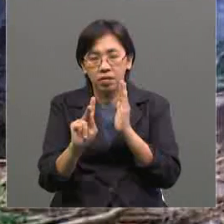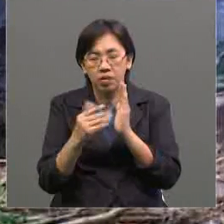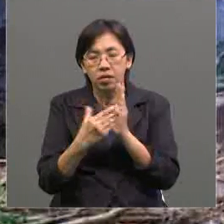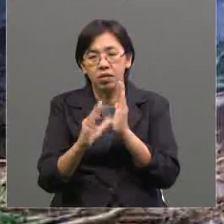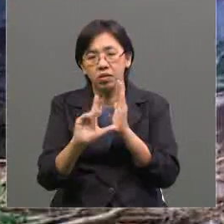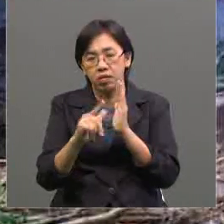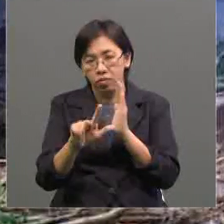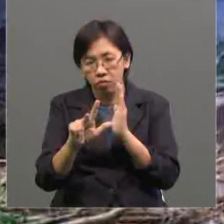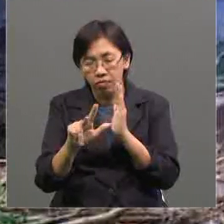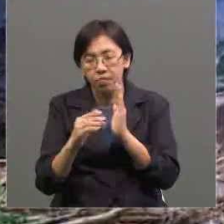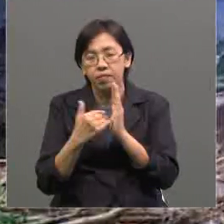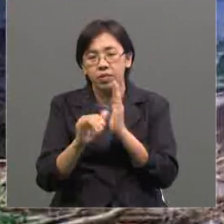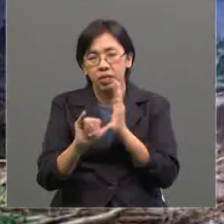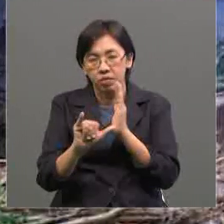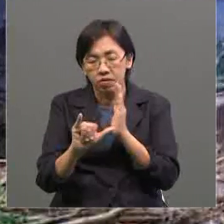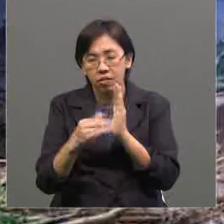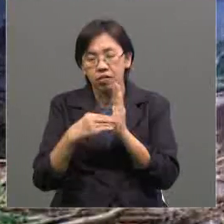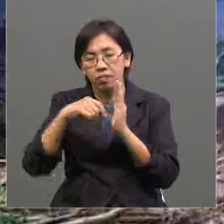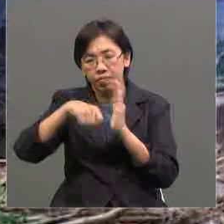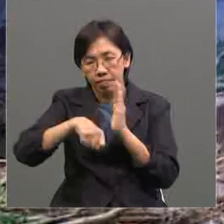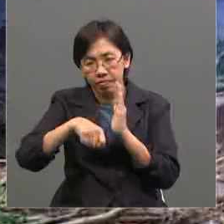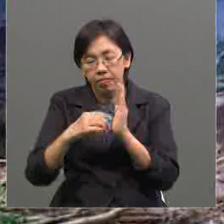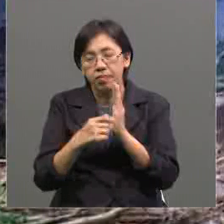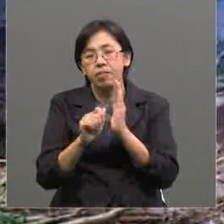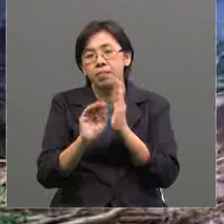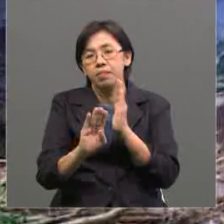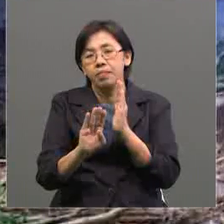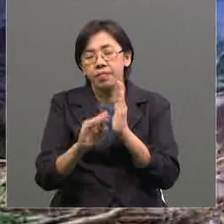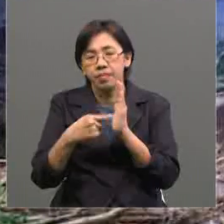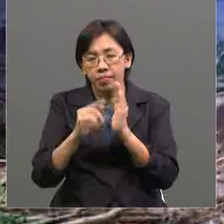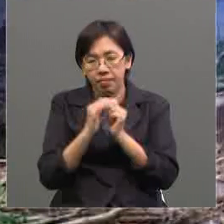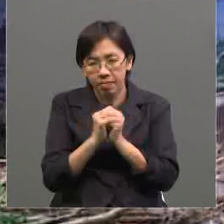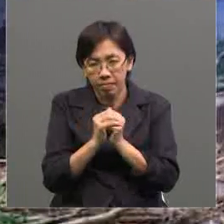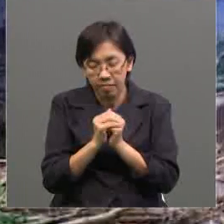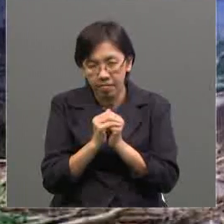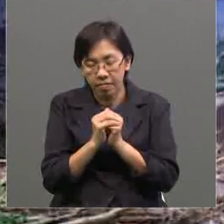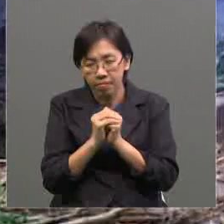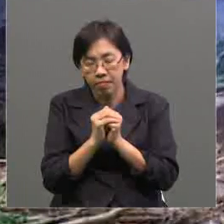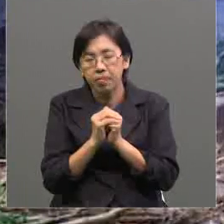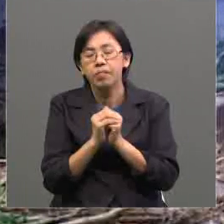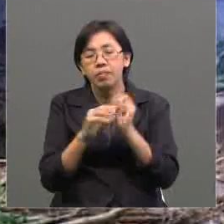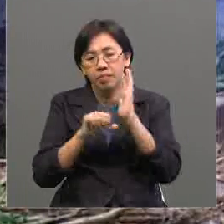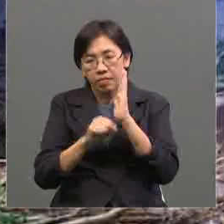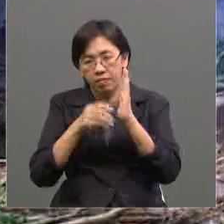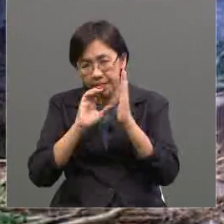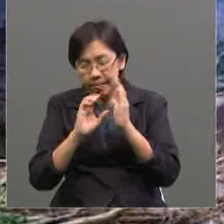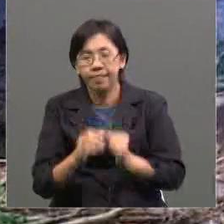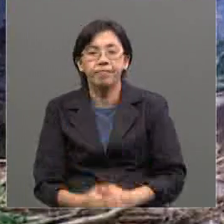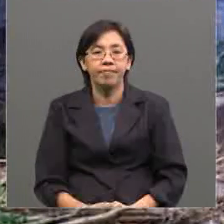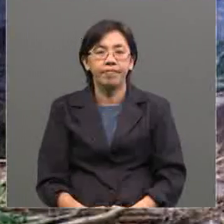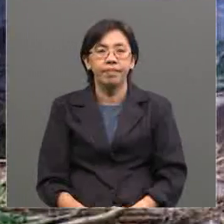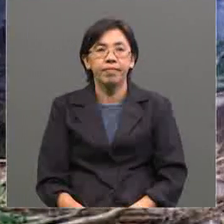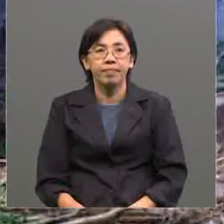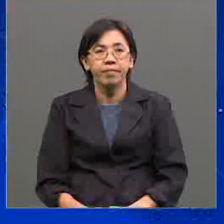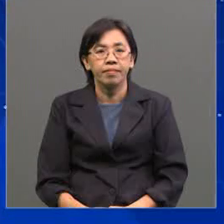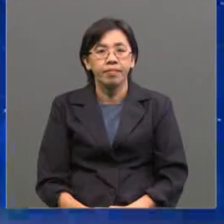ชัยภูมิยโสธรนครราชสีมาอุบลราชธานีปราจีนบุรีและรวมไปถึงจังหวัดสระแก้วครับครับ